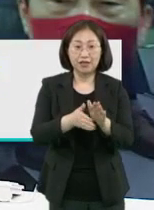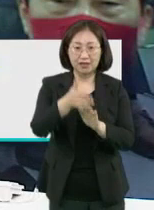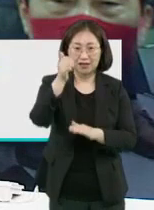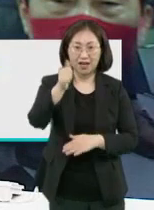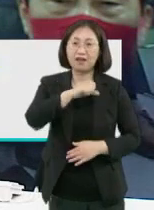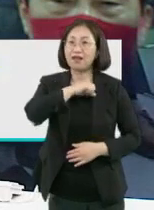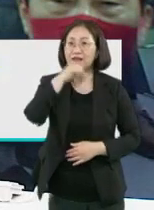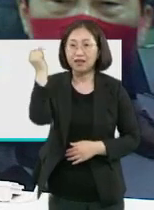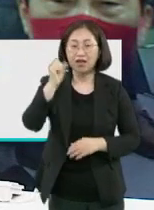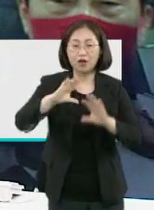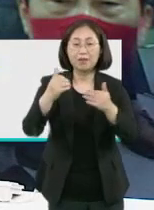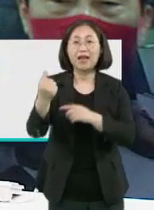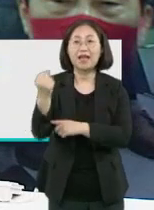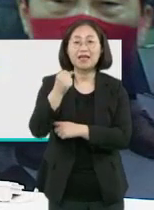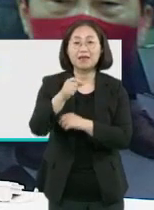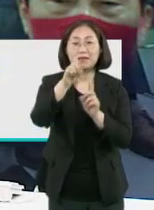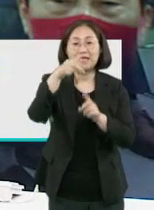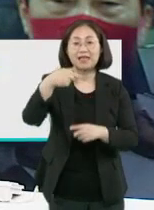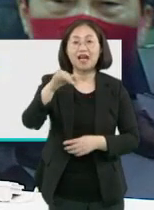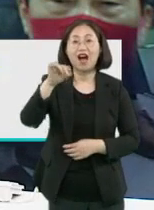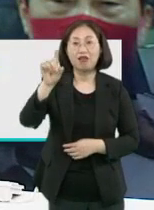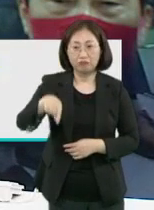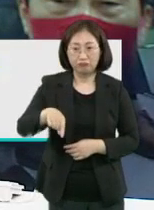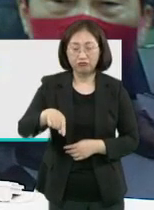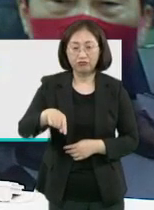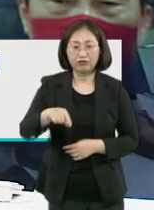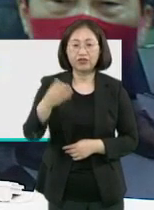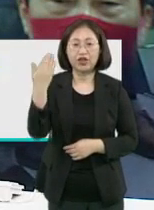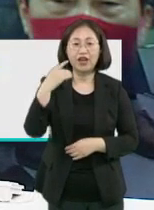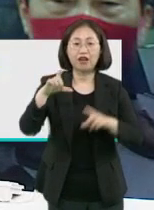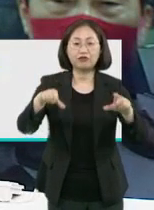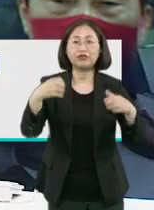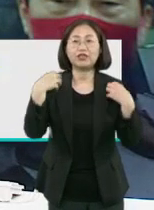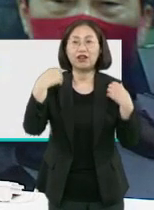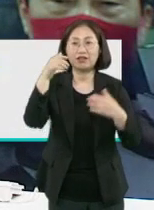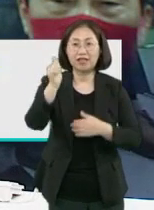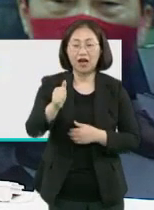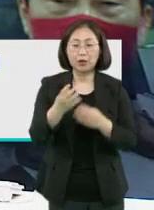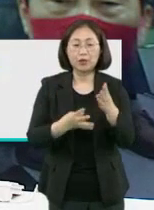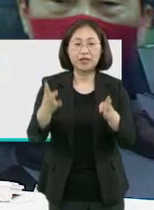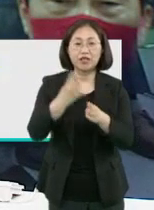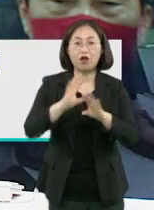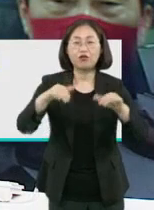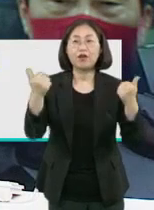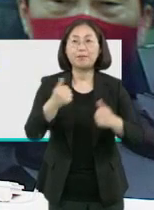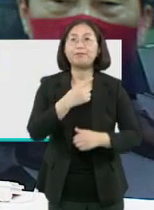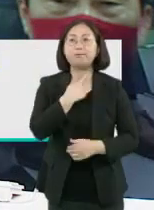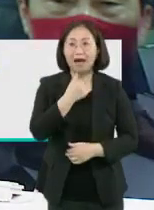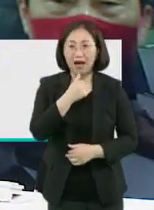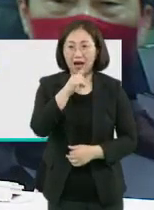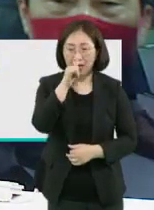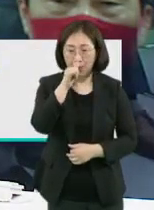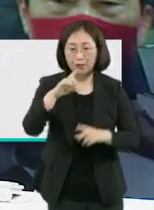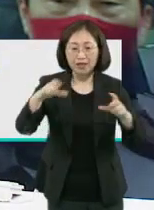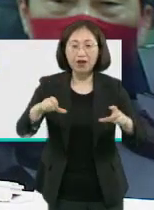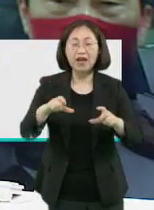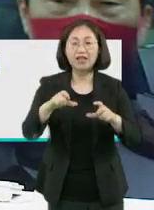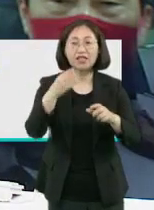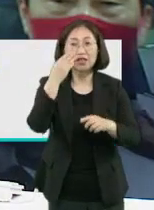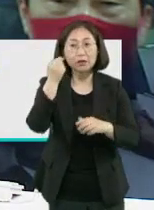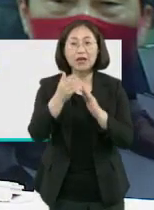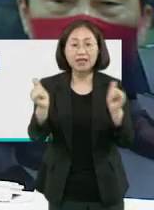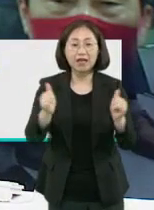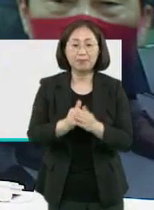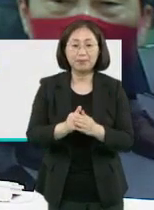대전시장에 당선된 국민의힘 이장우 후보는 이미 최연소 구청장의 재선 국회의원으로 지역에선 익숙한 인물입니다.